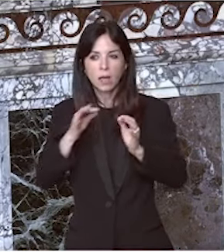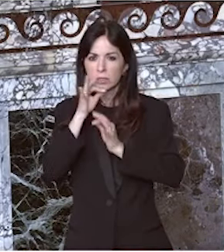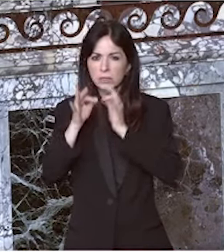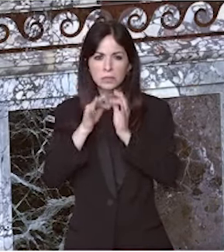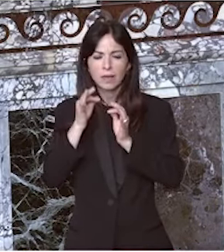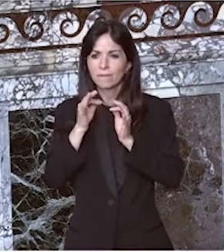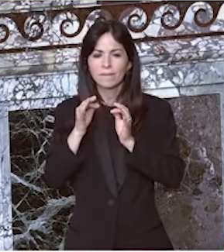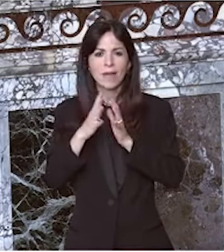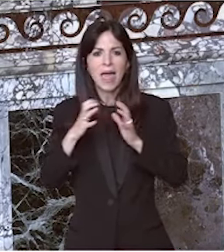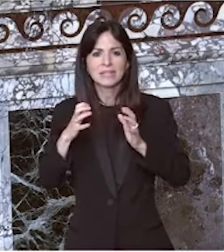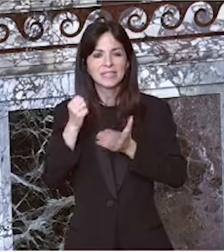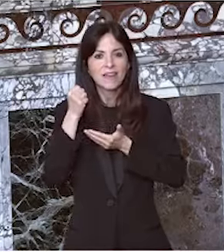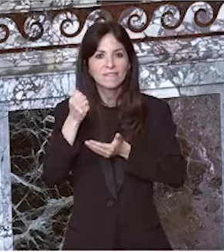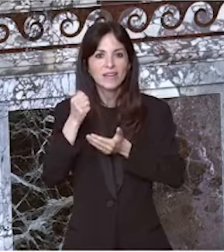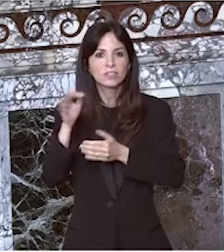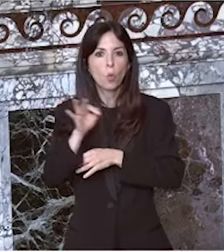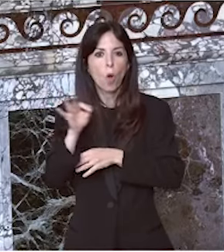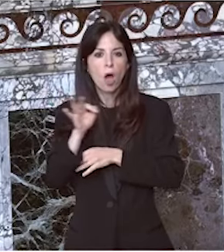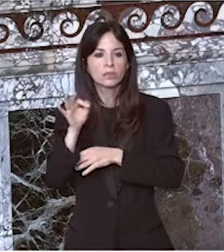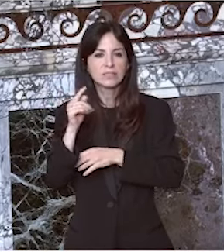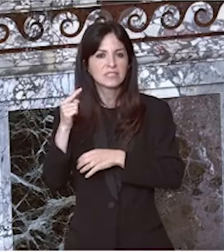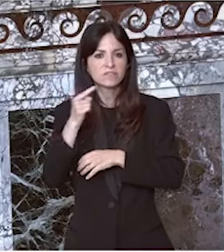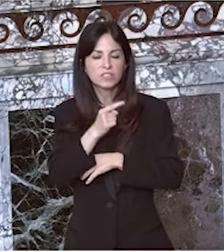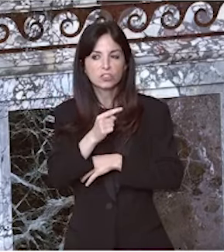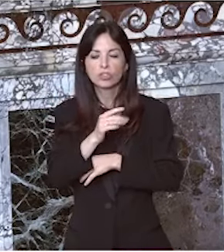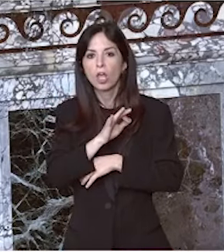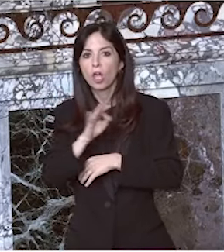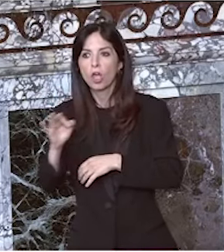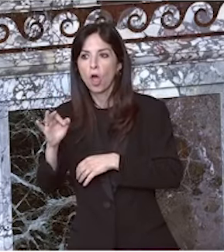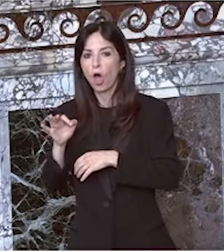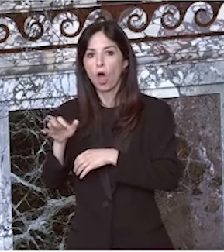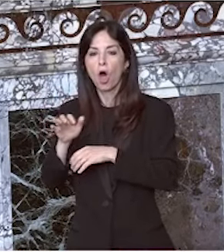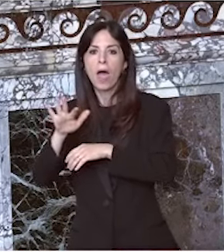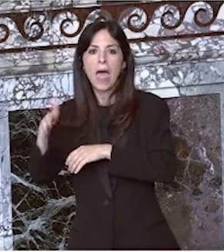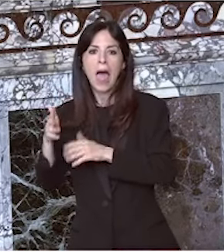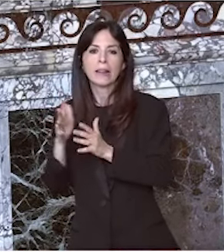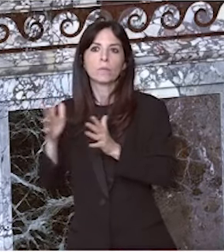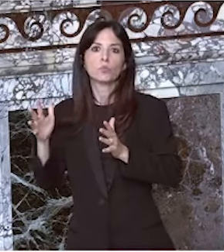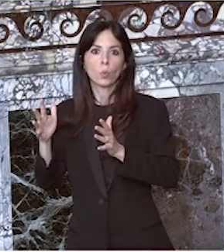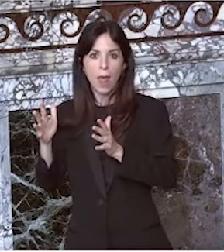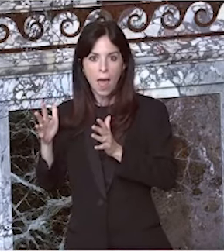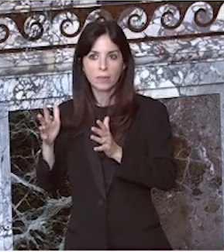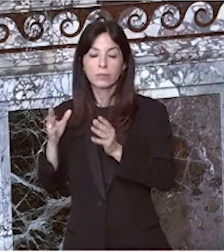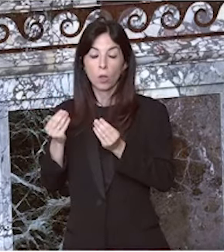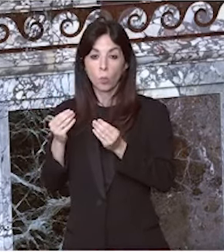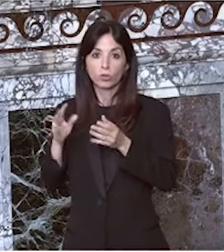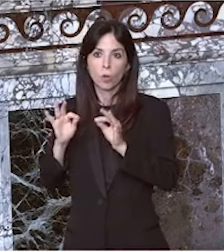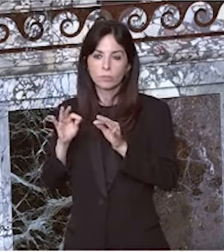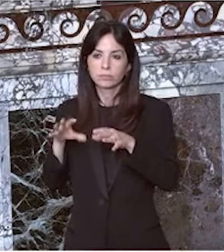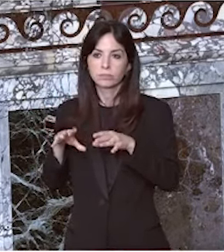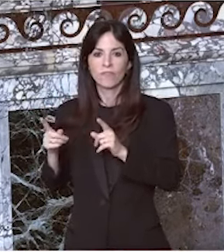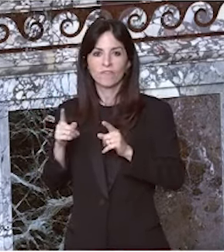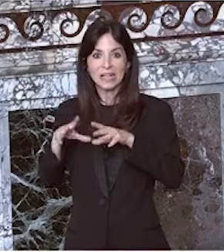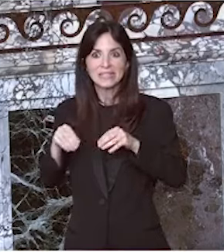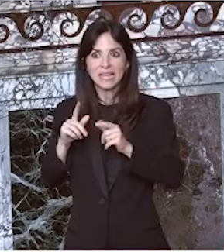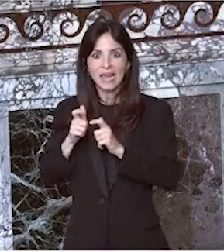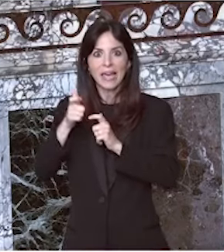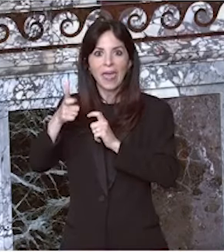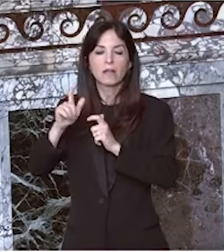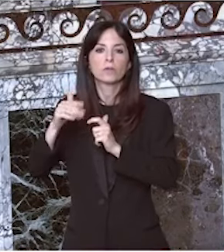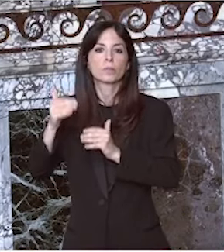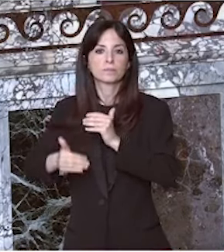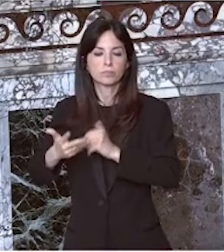aziende finanziate o cederle ad altre più grandi una volta completata la fase iniziale di crescita. Il